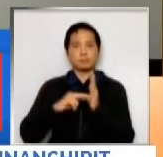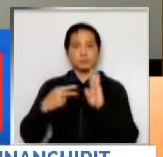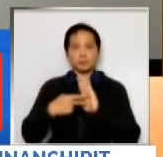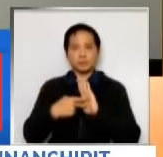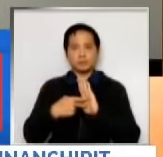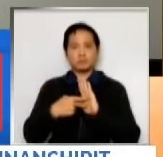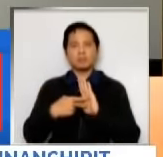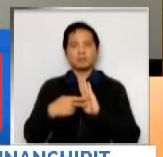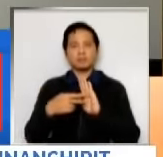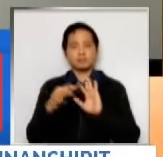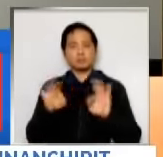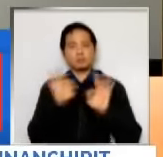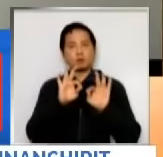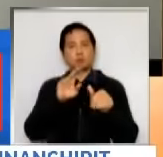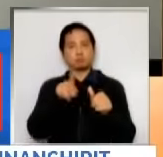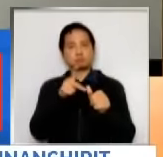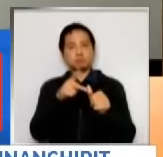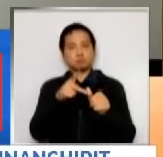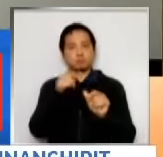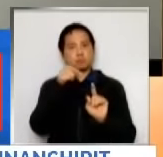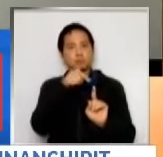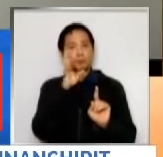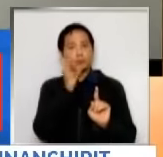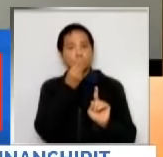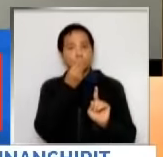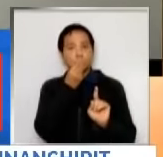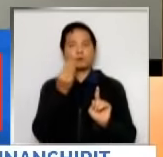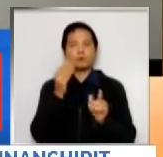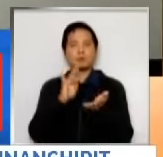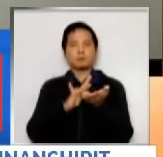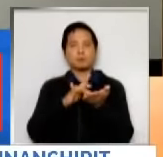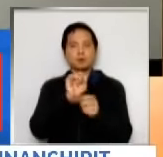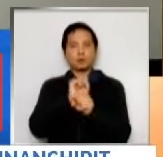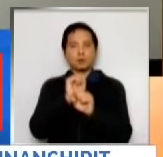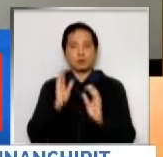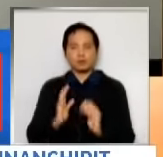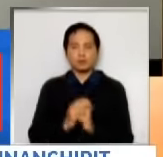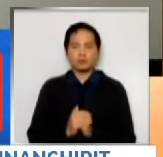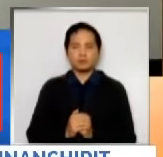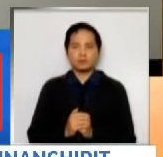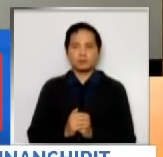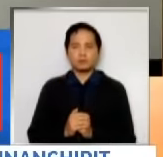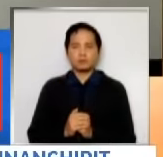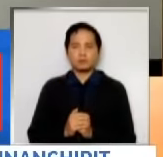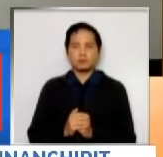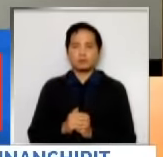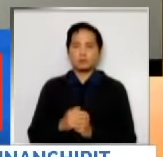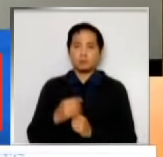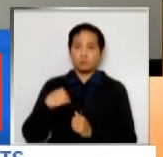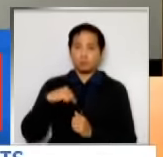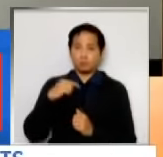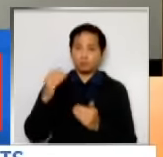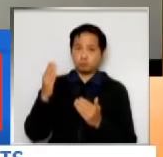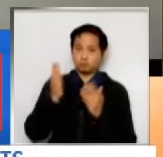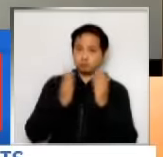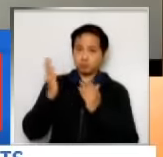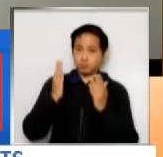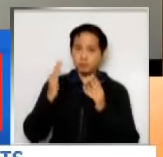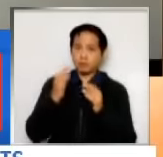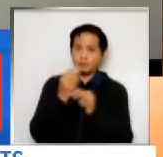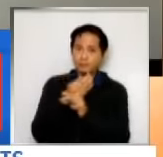prioridad ang ating mga medical workers. Okay. Upang paliwigin din po ang mabibigyan ng serbisyo at libreng sakay, meron pong